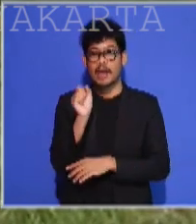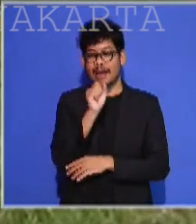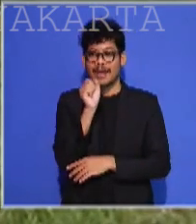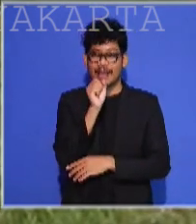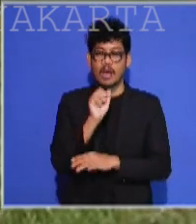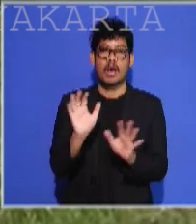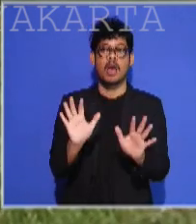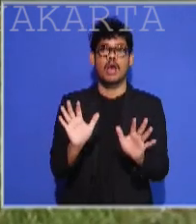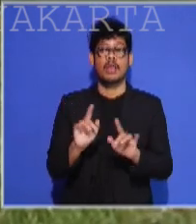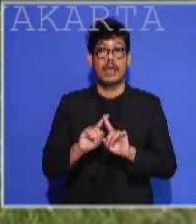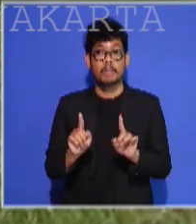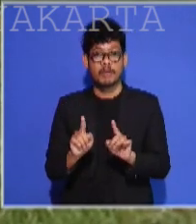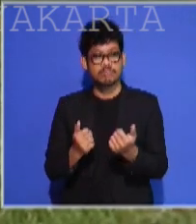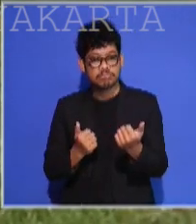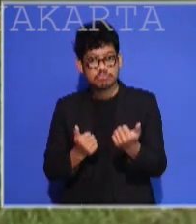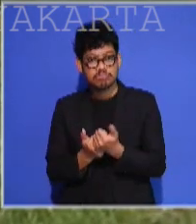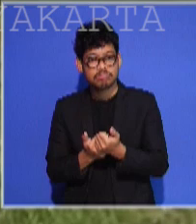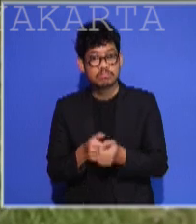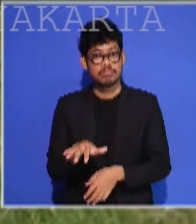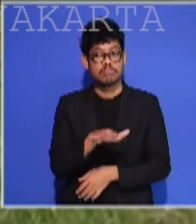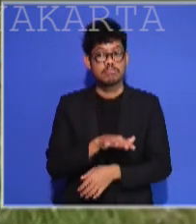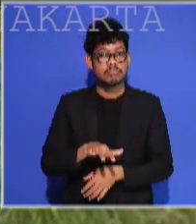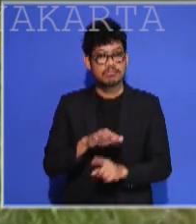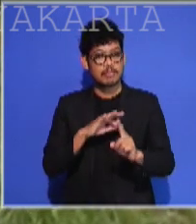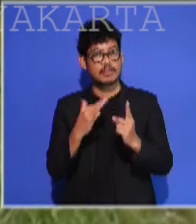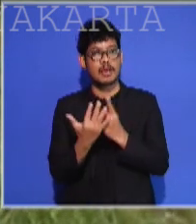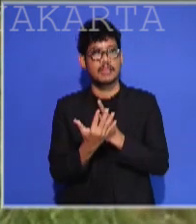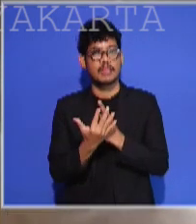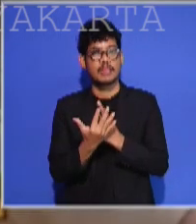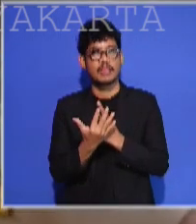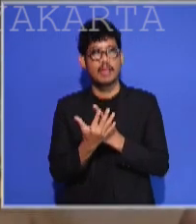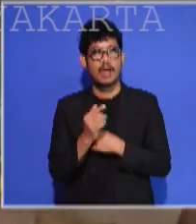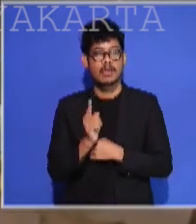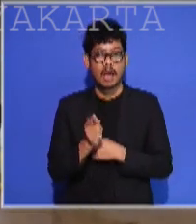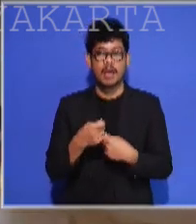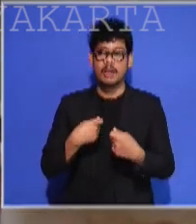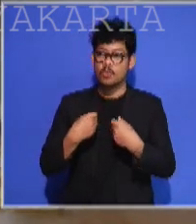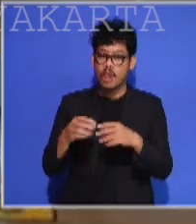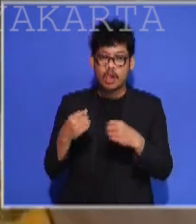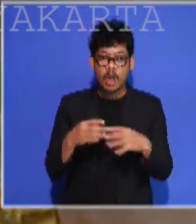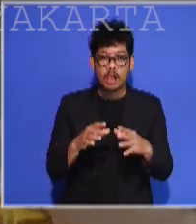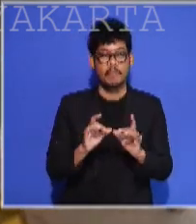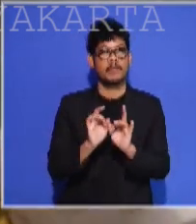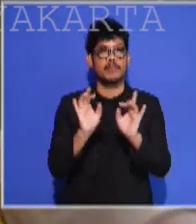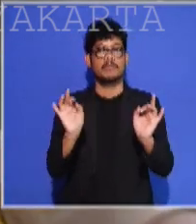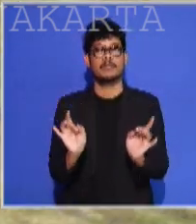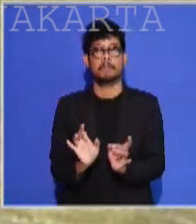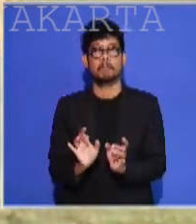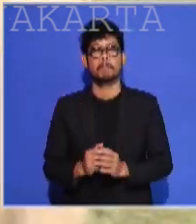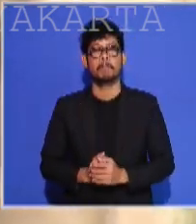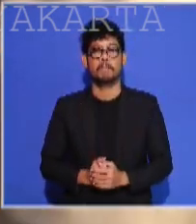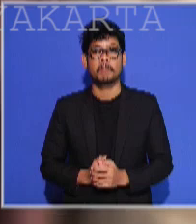ya di sini banyak sekali kita terutama diberikan wawasan juga kewirausahaan sementara bagi anggota